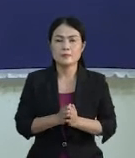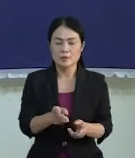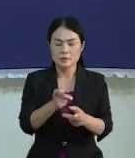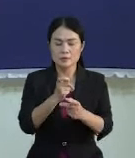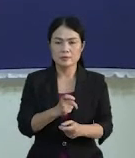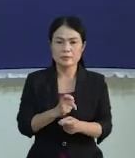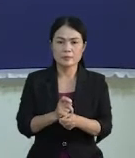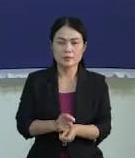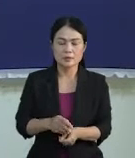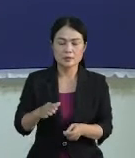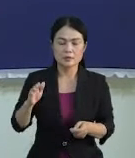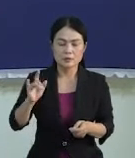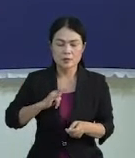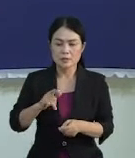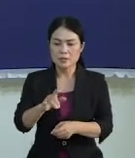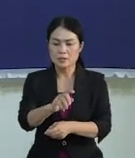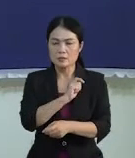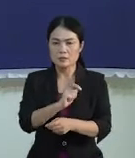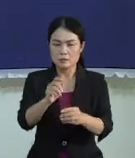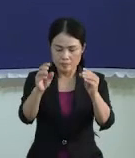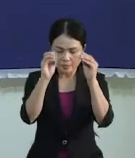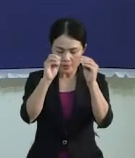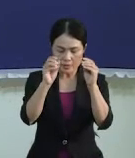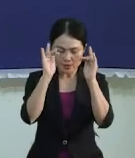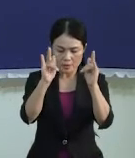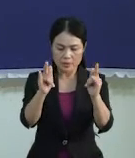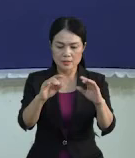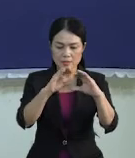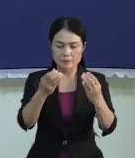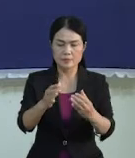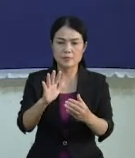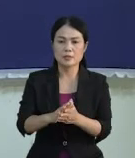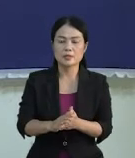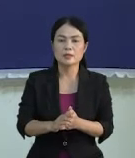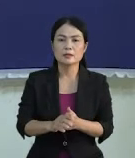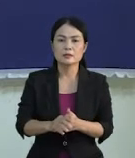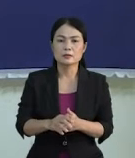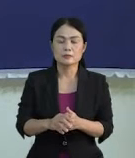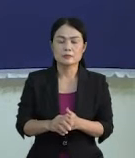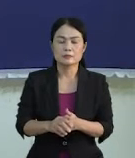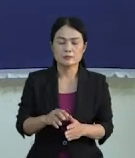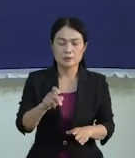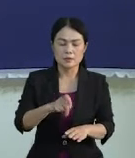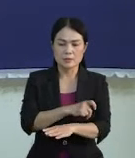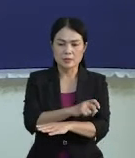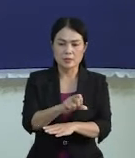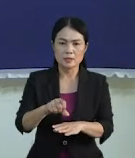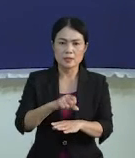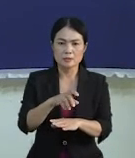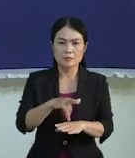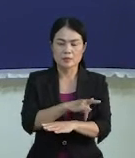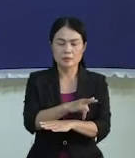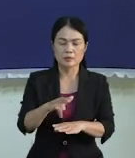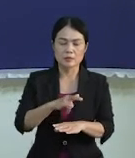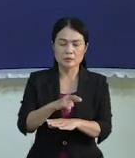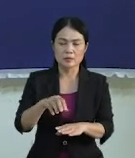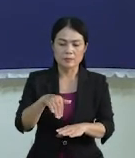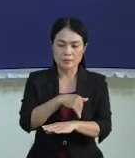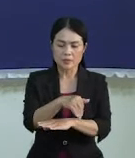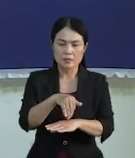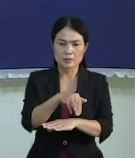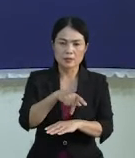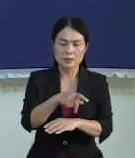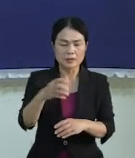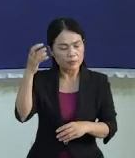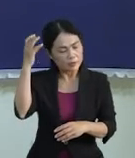សូមគោរពនិងជម្រាបសួរខ្ញុំបាទឈ្មោះណនដារីគឺជាគ្រូបង្រៀនថ្នាក់ទី5នៅសាលាគួចមីលីទូបេងស្ថិតនៅក្នុងស្រុកកំពង់សៀម